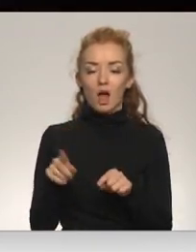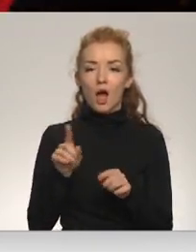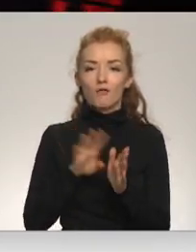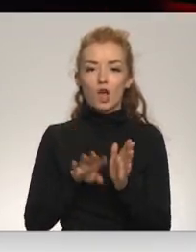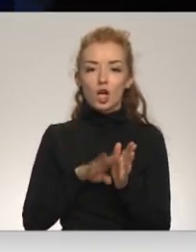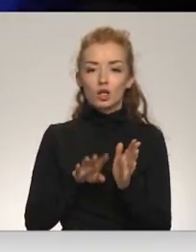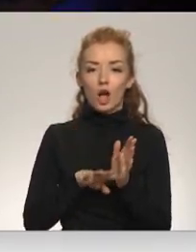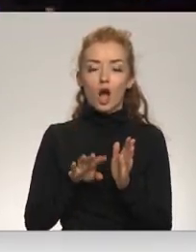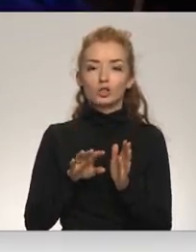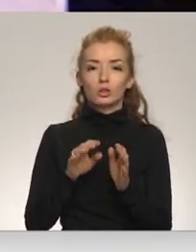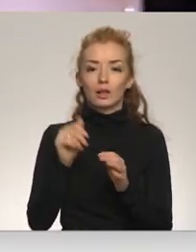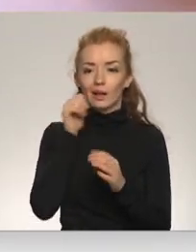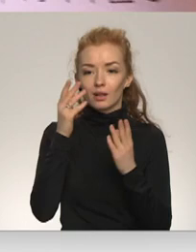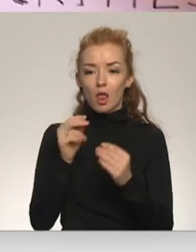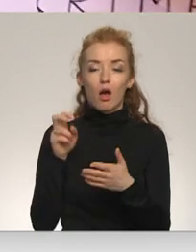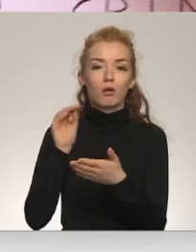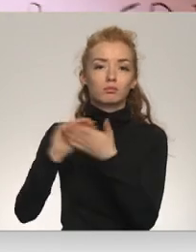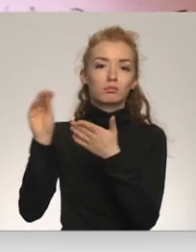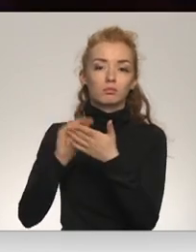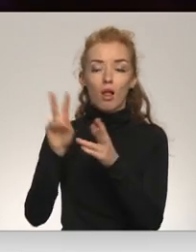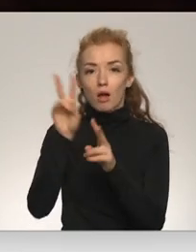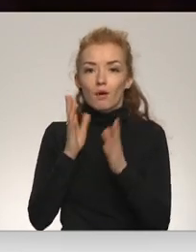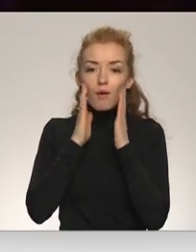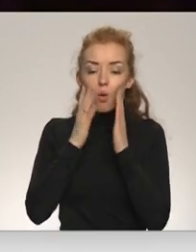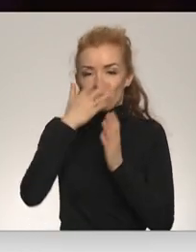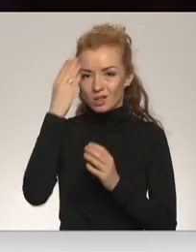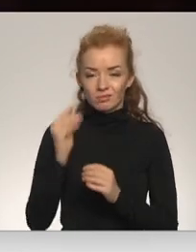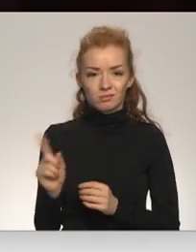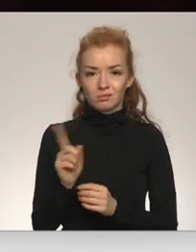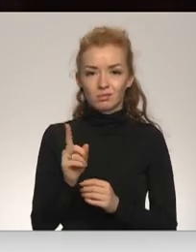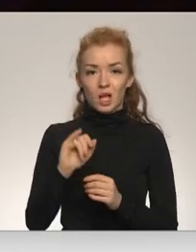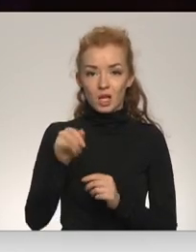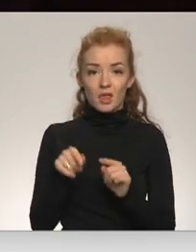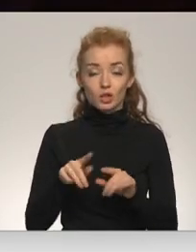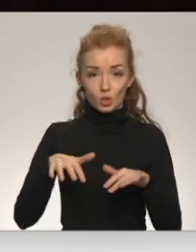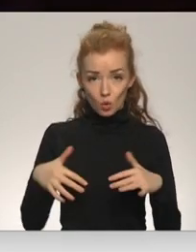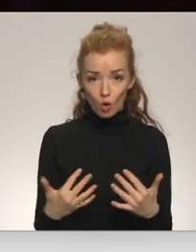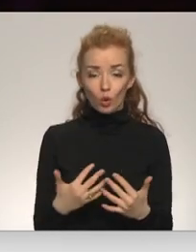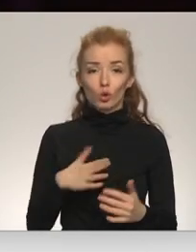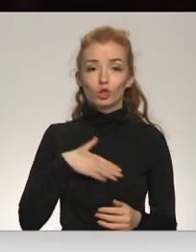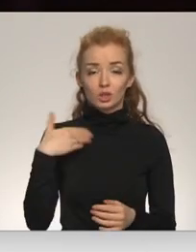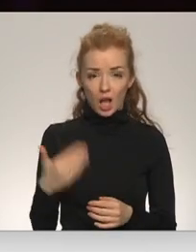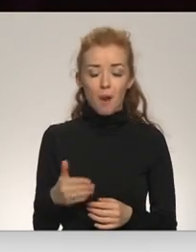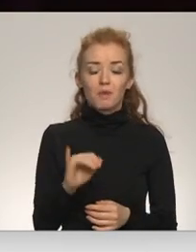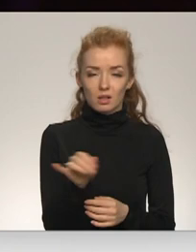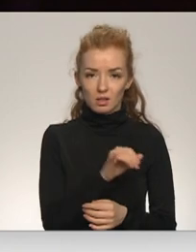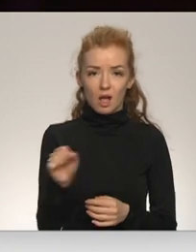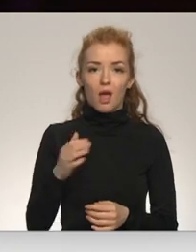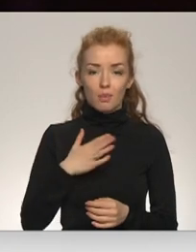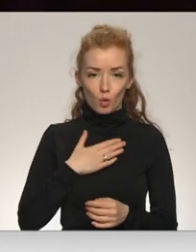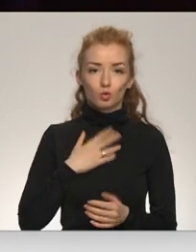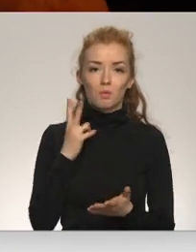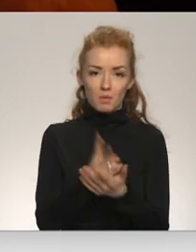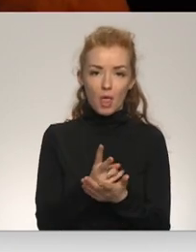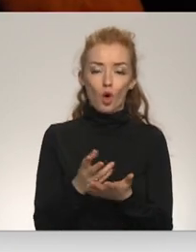ikdienas virsrakstiem un mēs to aizmirstam. Skaidrs, ka ir, tas ir nogurdinoši un sāpīgi, bet tas ir mūsu pienākums